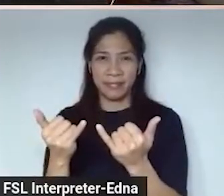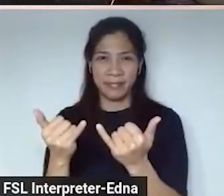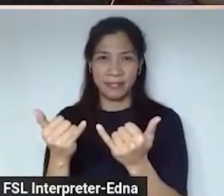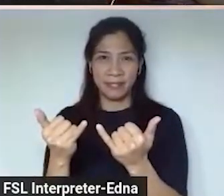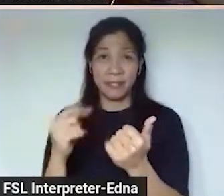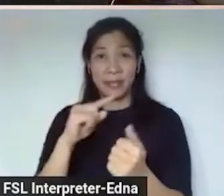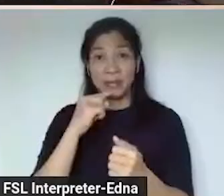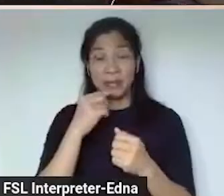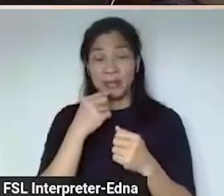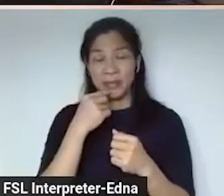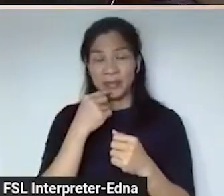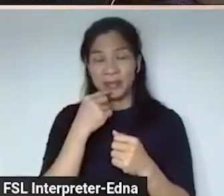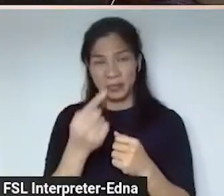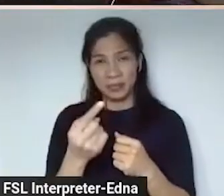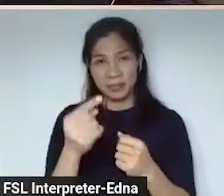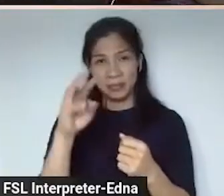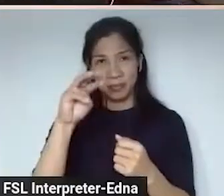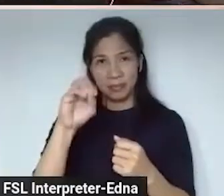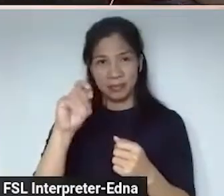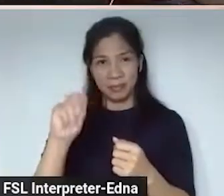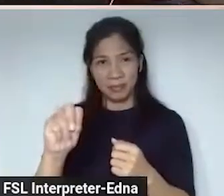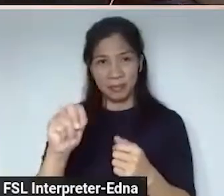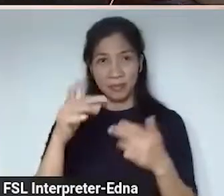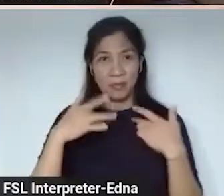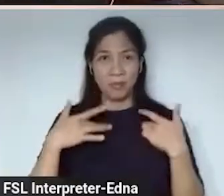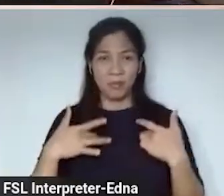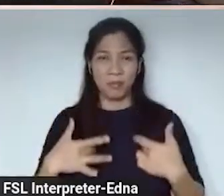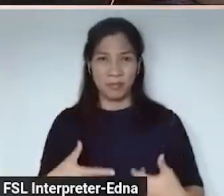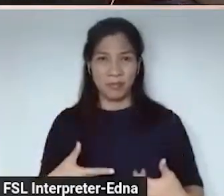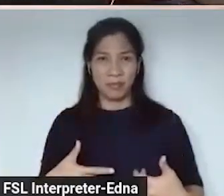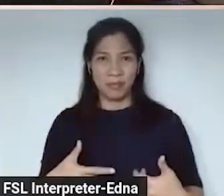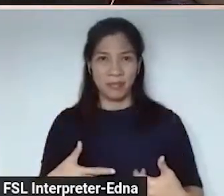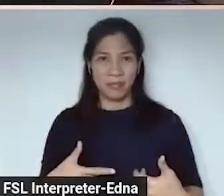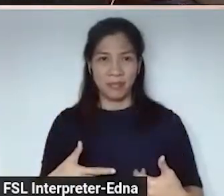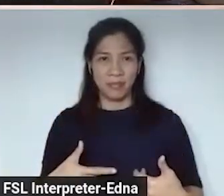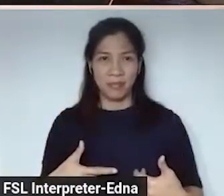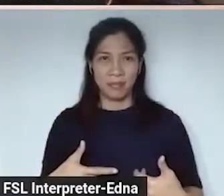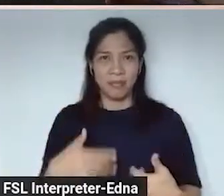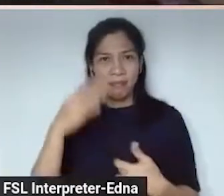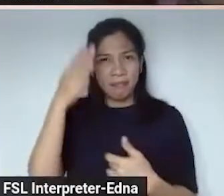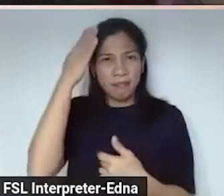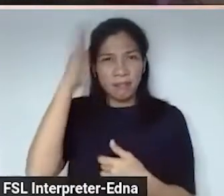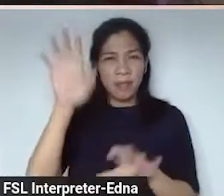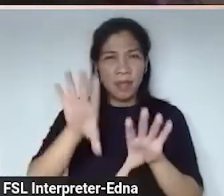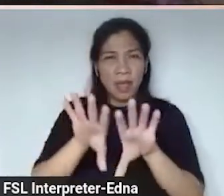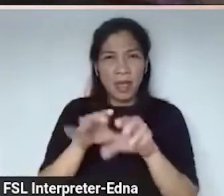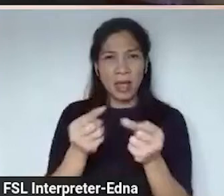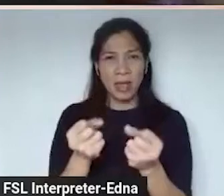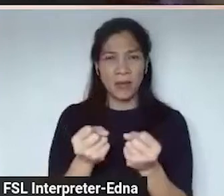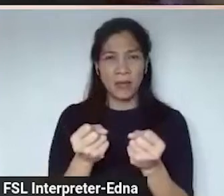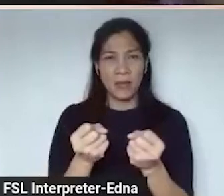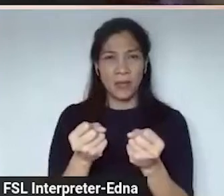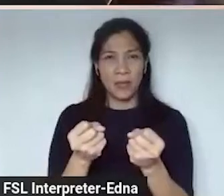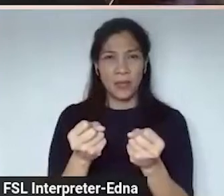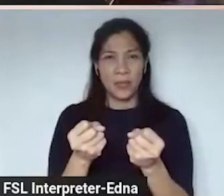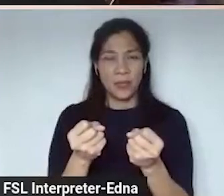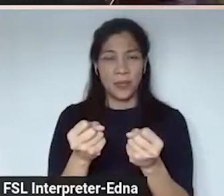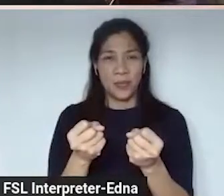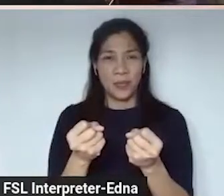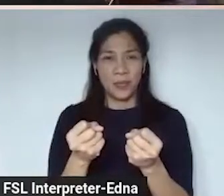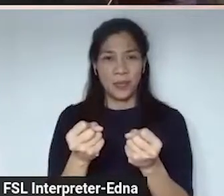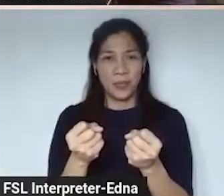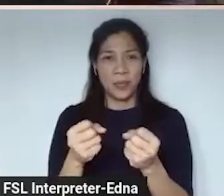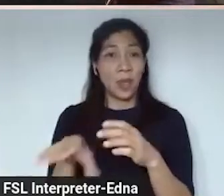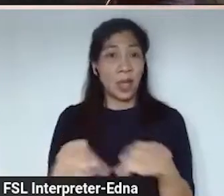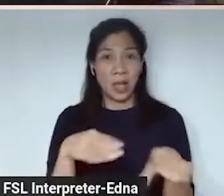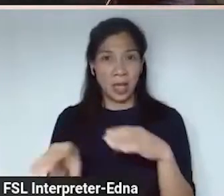ay, di ba, na hindi niya alam kung paano ito gagawin, makakaalis dun sa depression. Pero di ba,